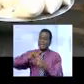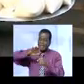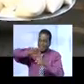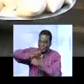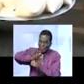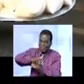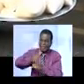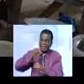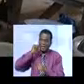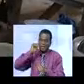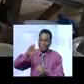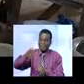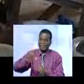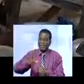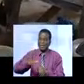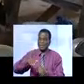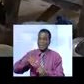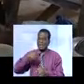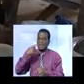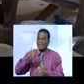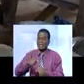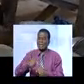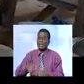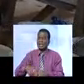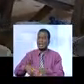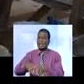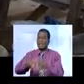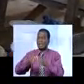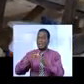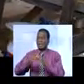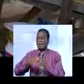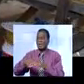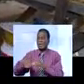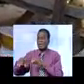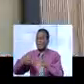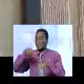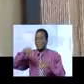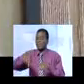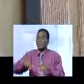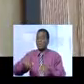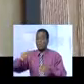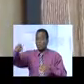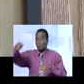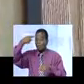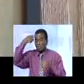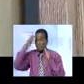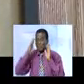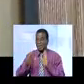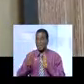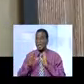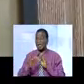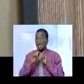céder le gouverneur Péchou. Sa mère... Et toutes ces femmes sont pour lui